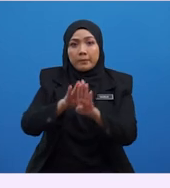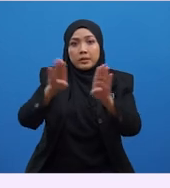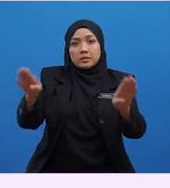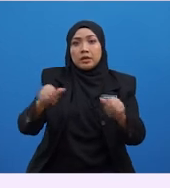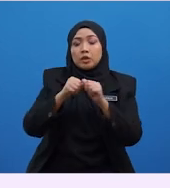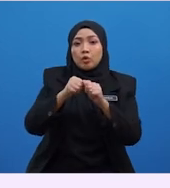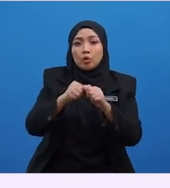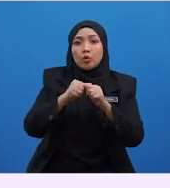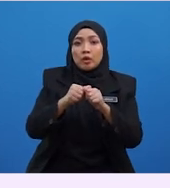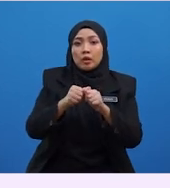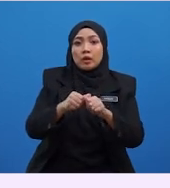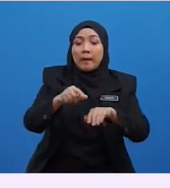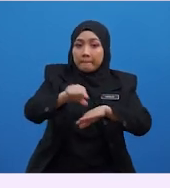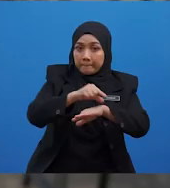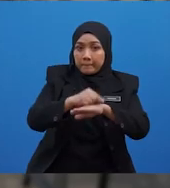pengguna.